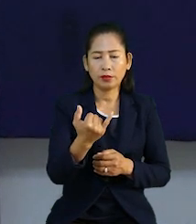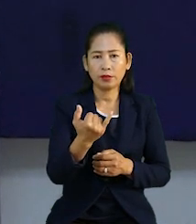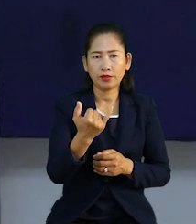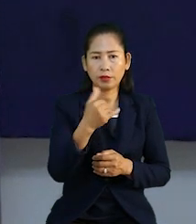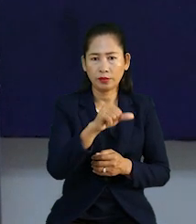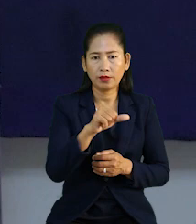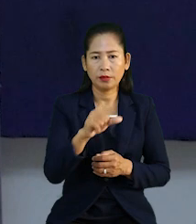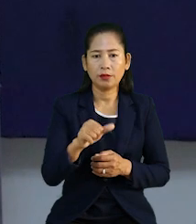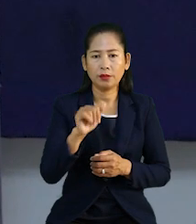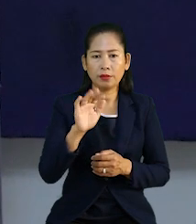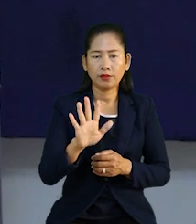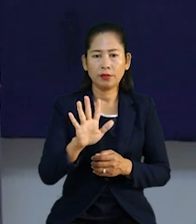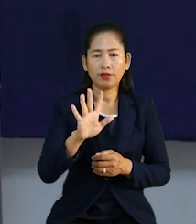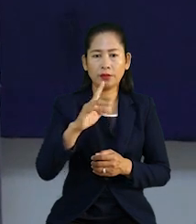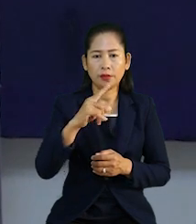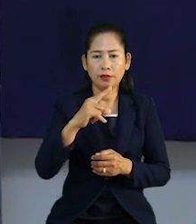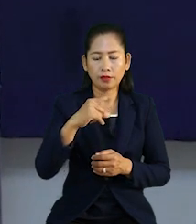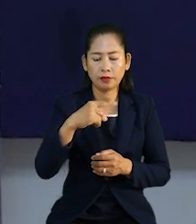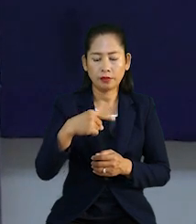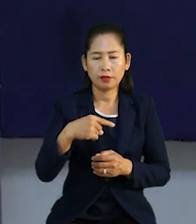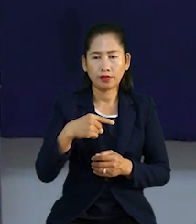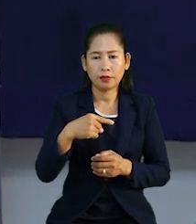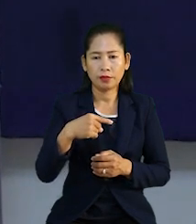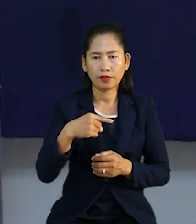pram mùi mơn pram poan pram mùi